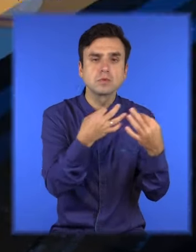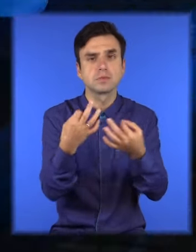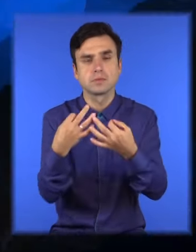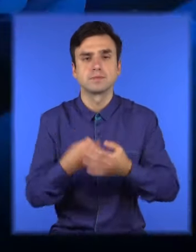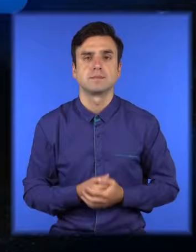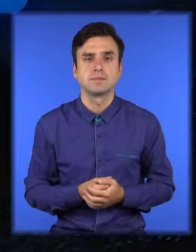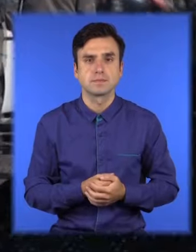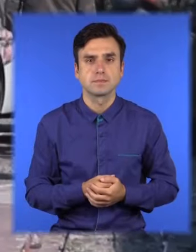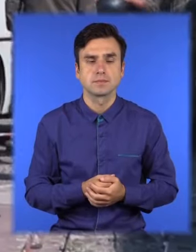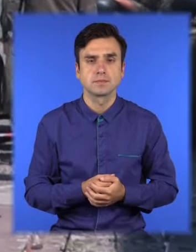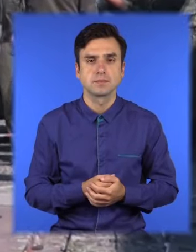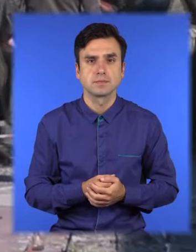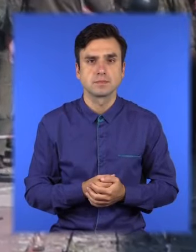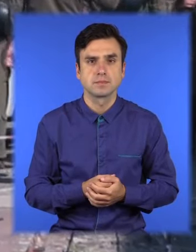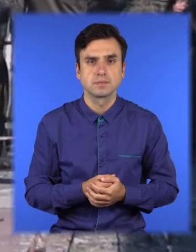інформація.